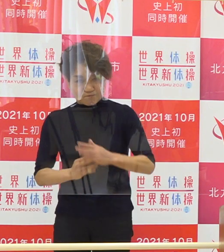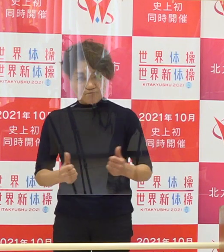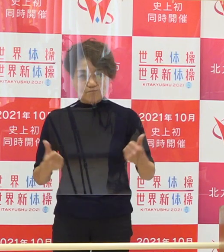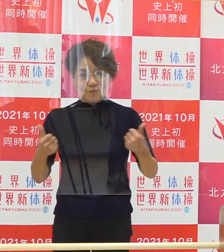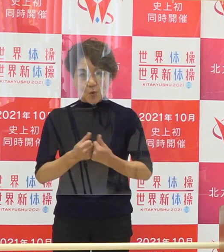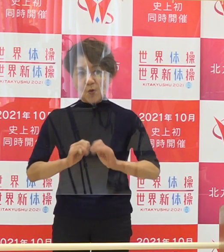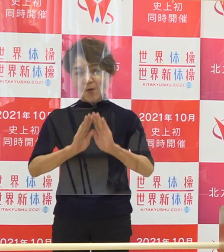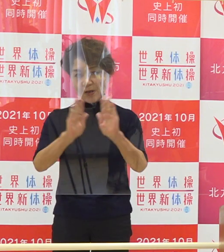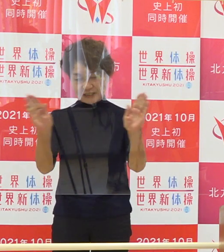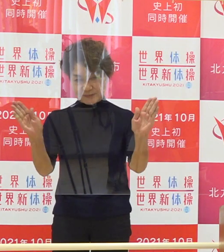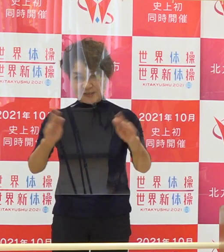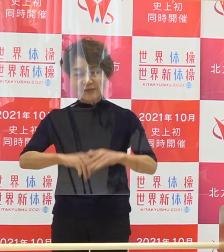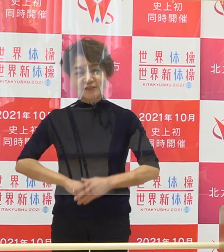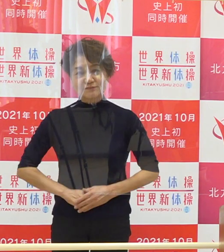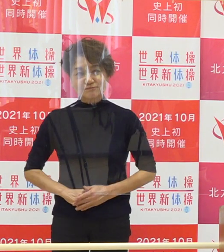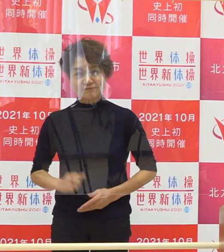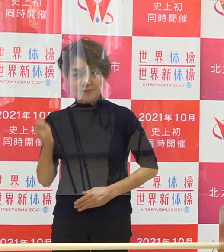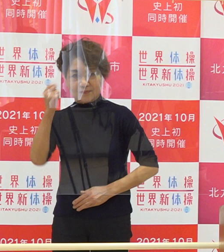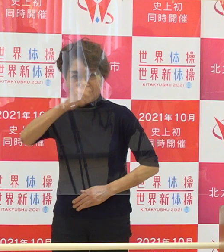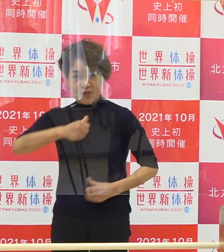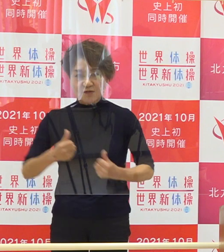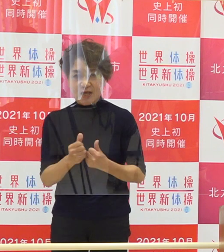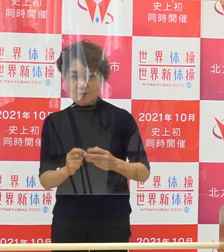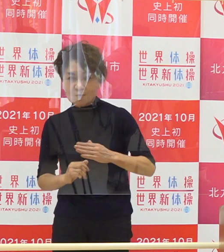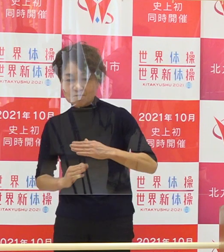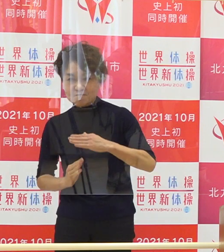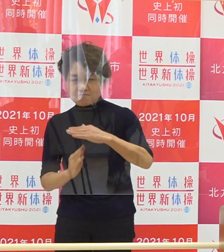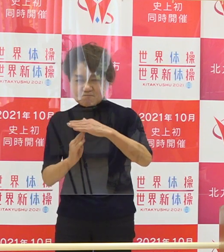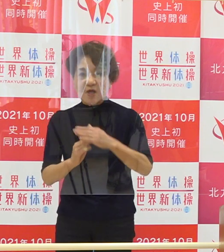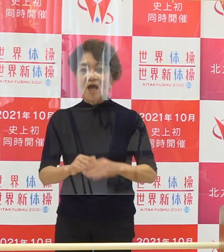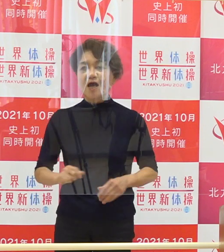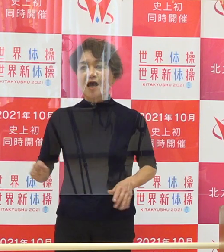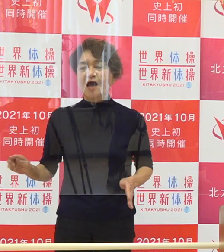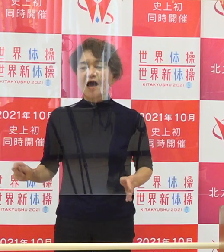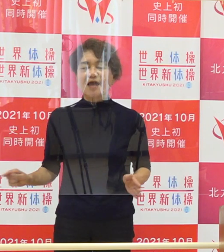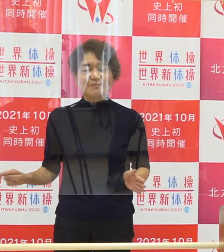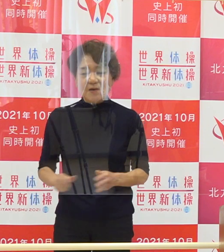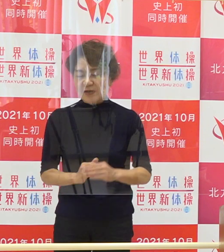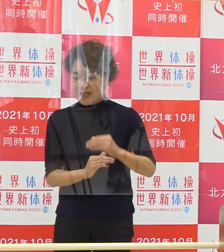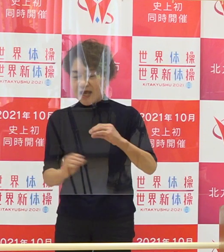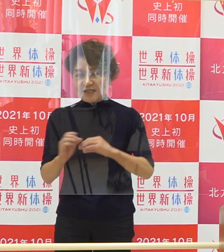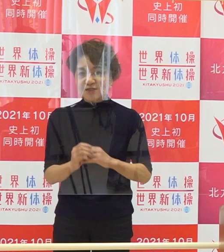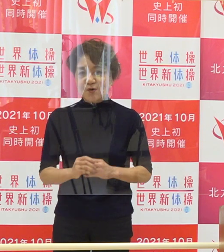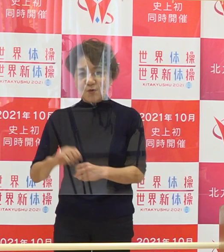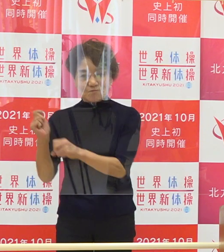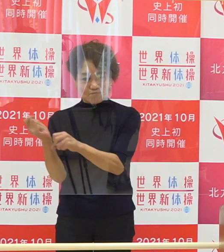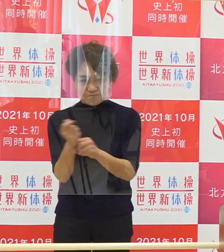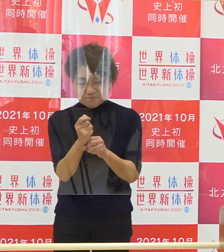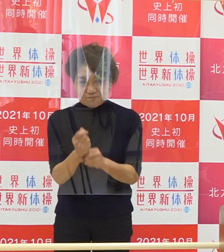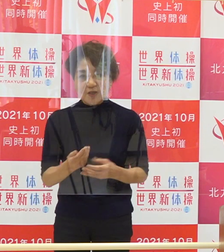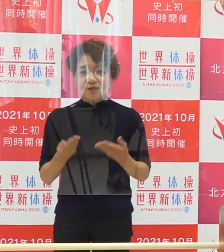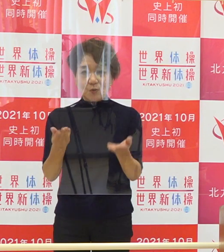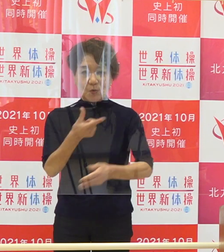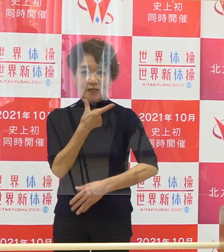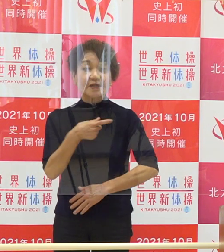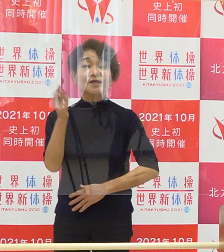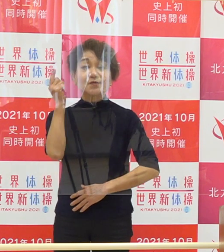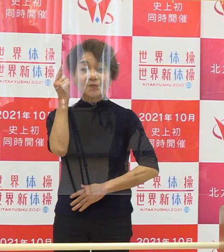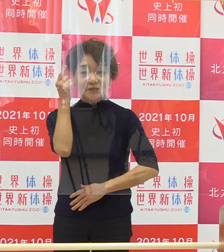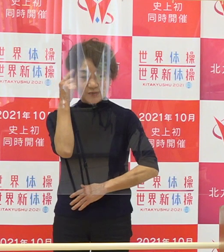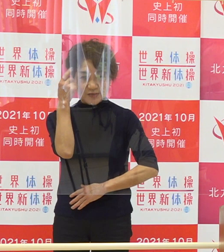ります。予選を勝ち上がった選手たちにこれまで以上の熱い応援を届けていきたいものであります